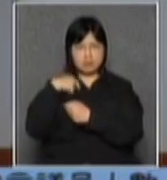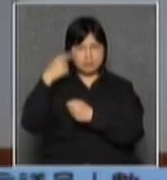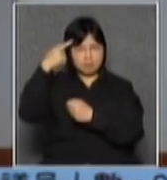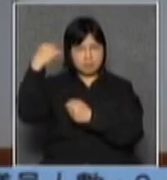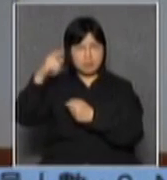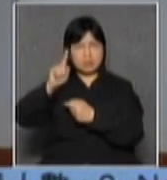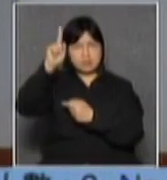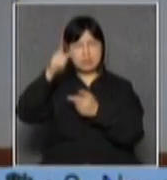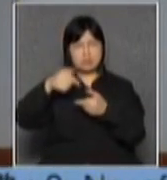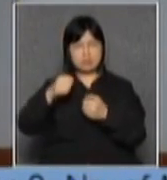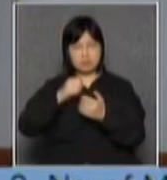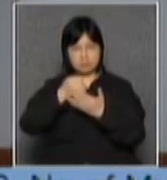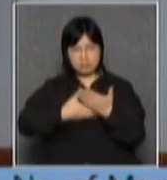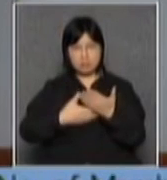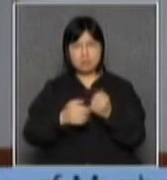也。